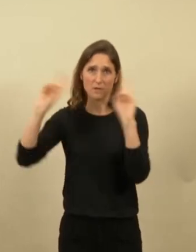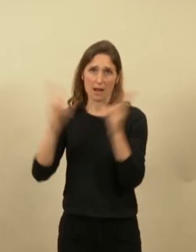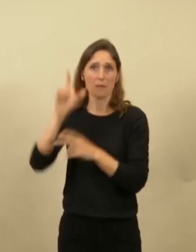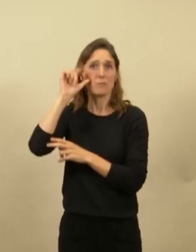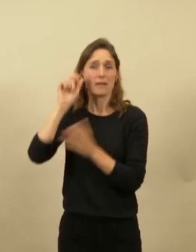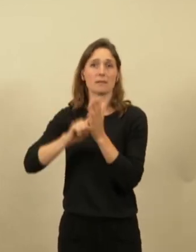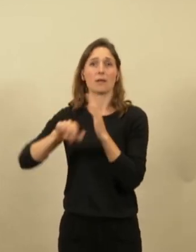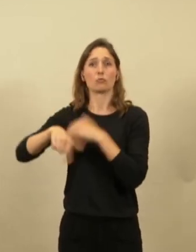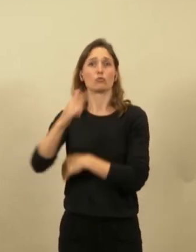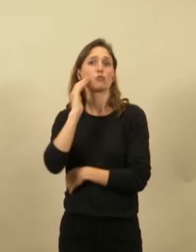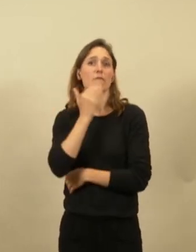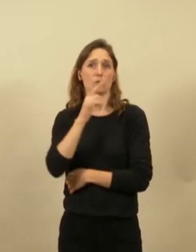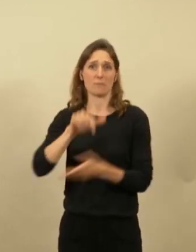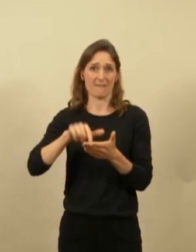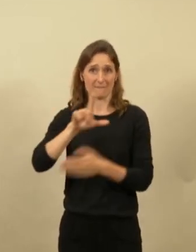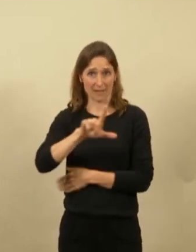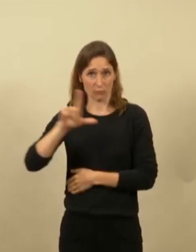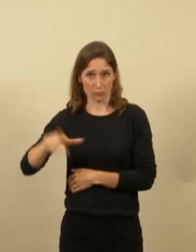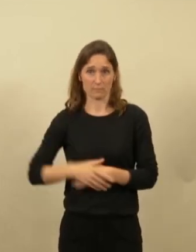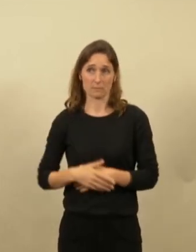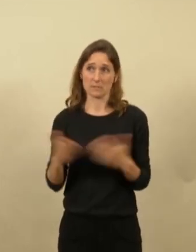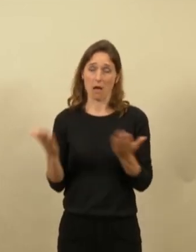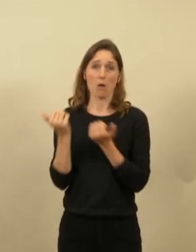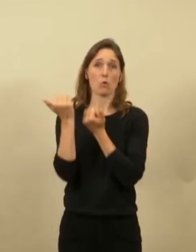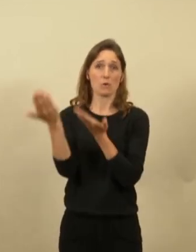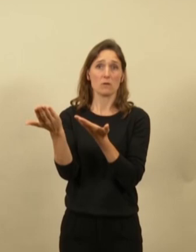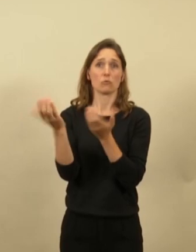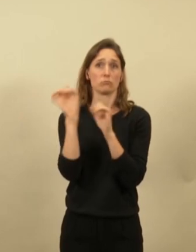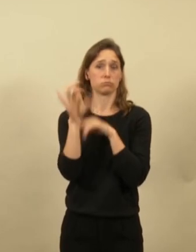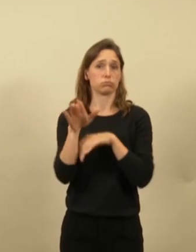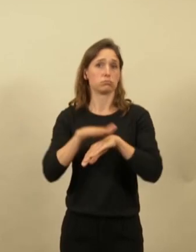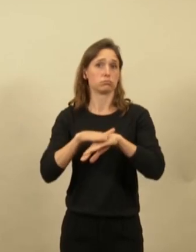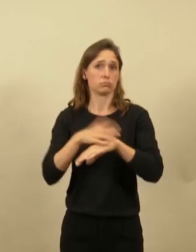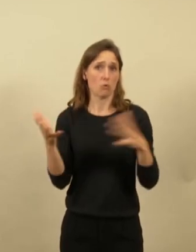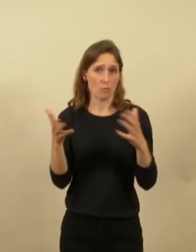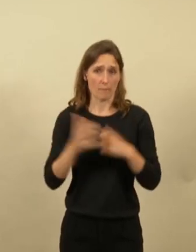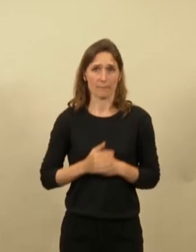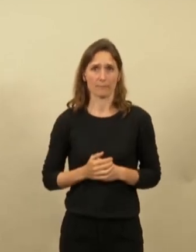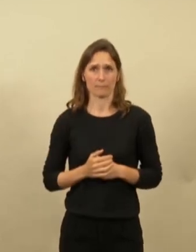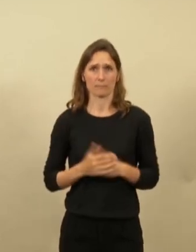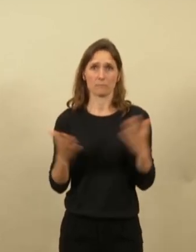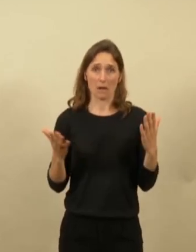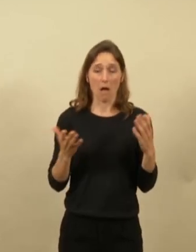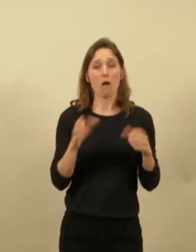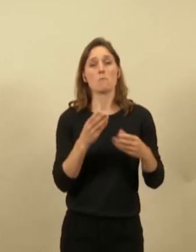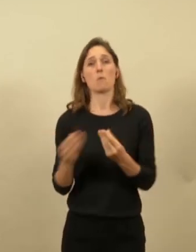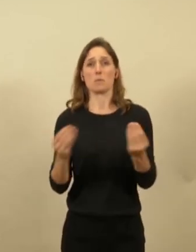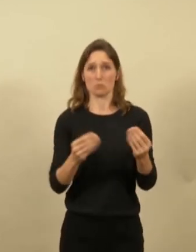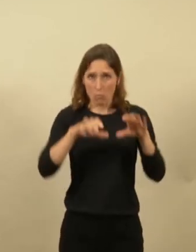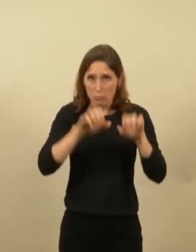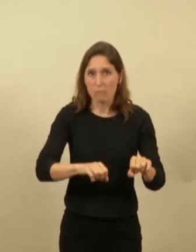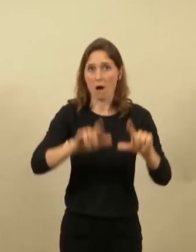2022 cette proposition a été motivée ainsi la souveraineté donc du peuple et le principe fondateur donc du Pouvoir